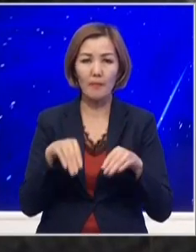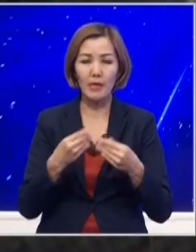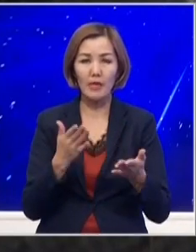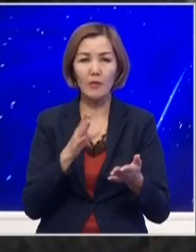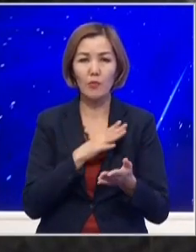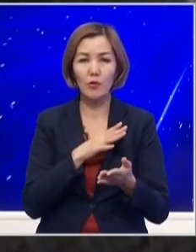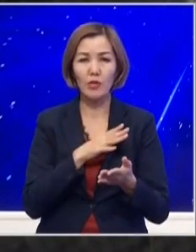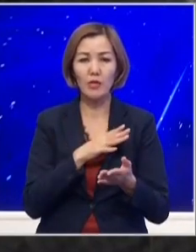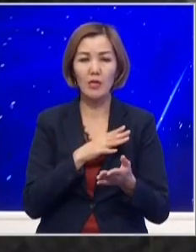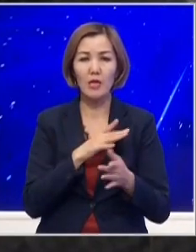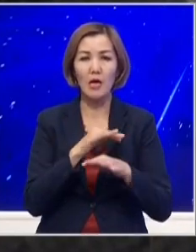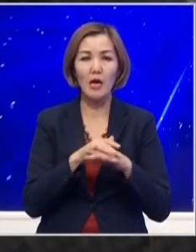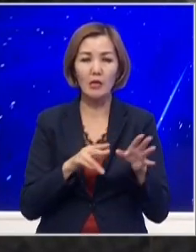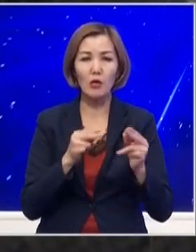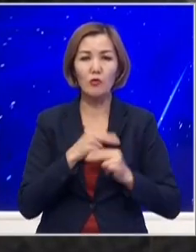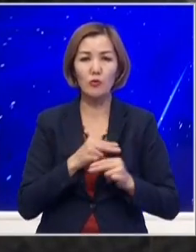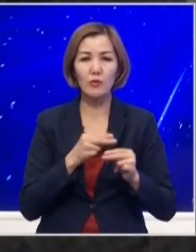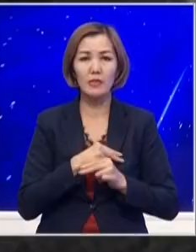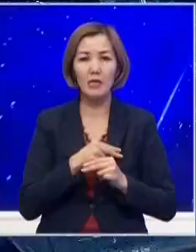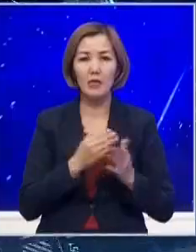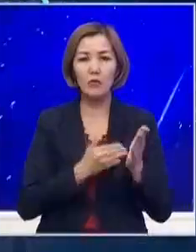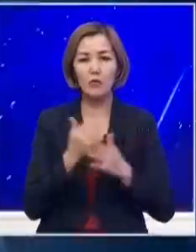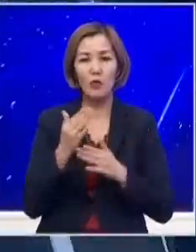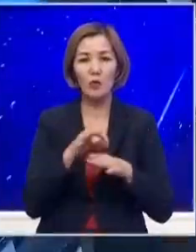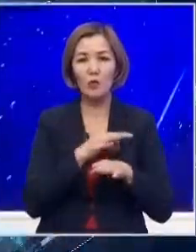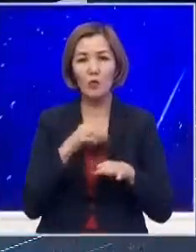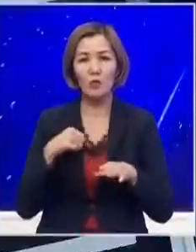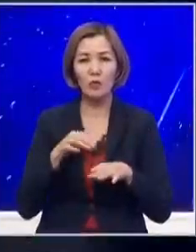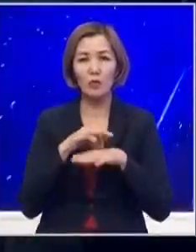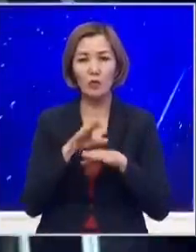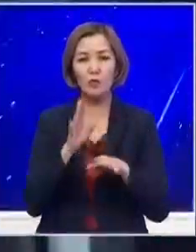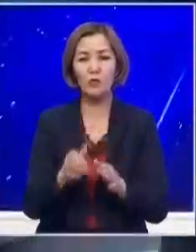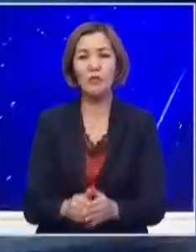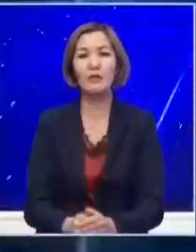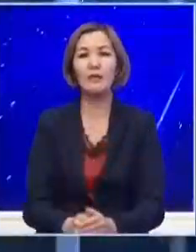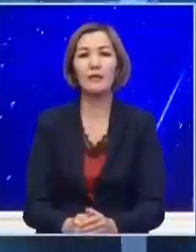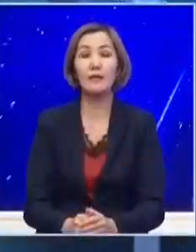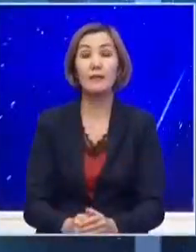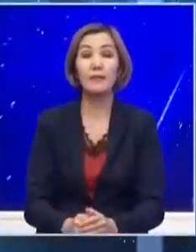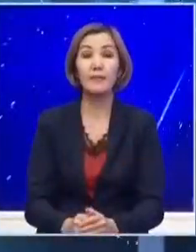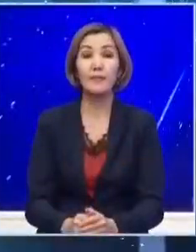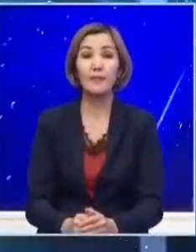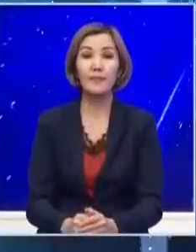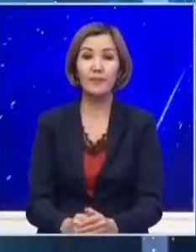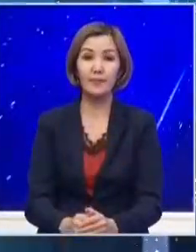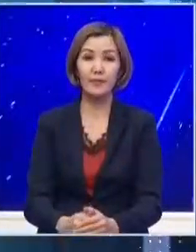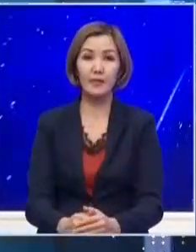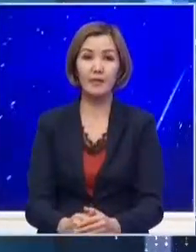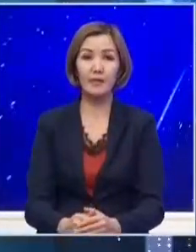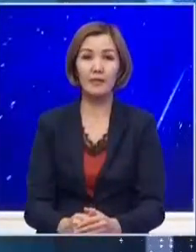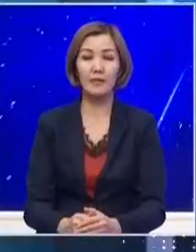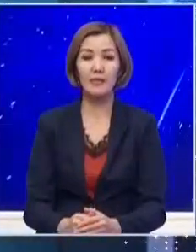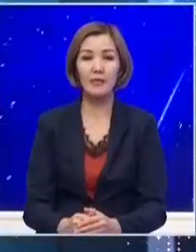Енді оның ақтау жұмыстарын сол жоғары жақ жүргізеді. Құрманжан Қасымжанұлы, Хангелді Ахметханов, Жетісу арнасы.